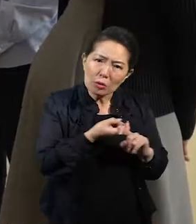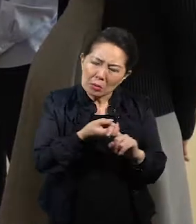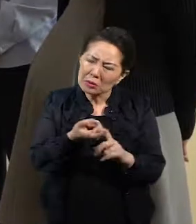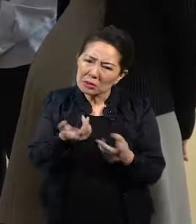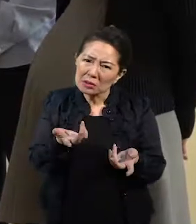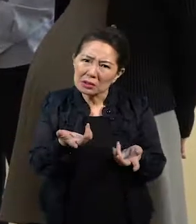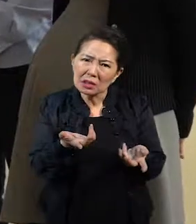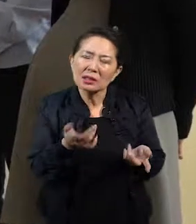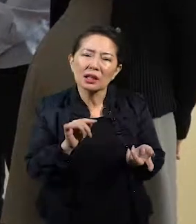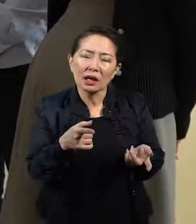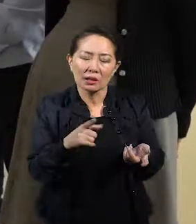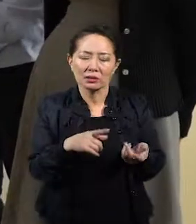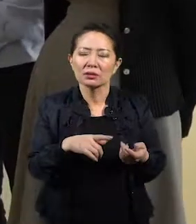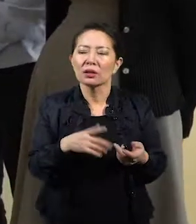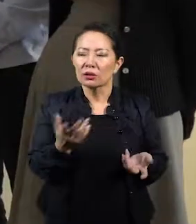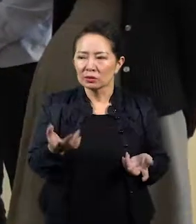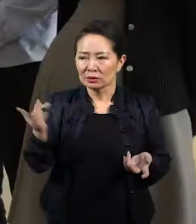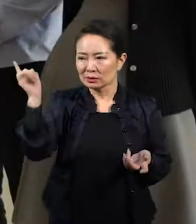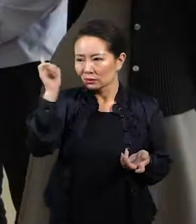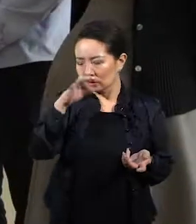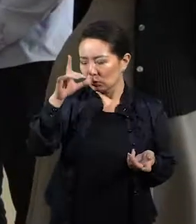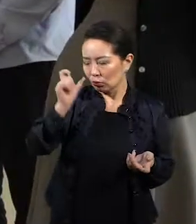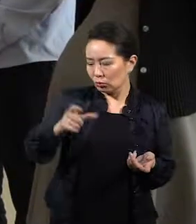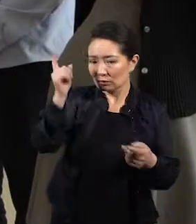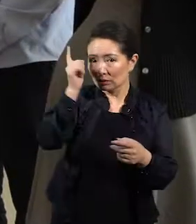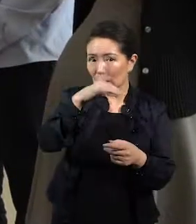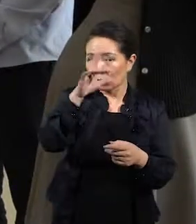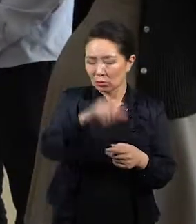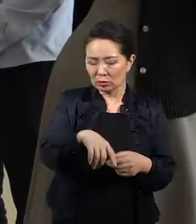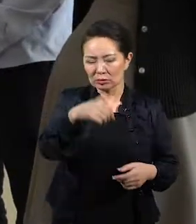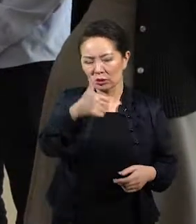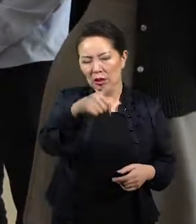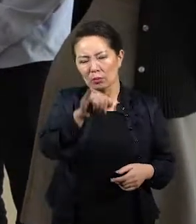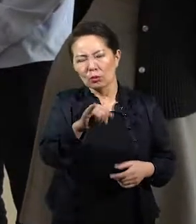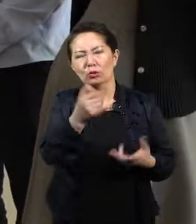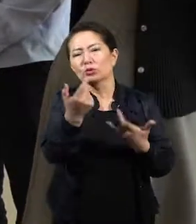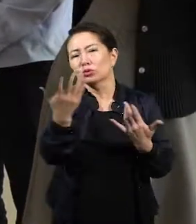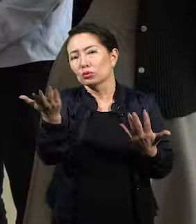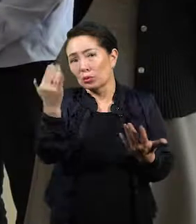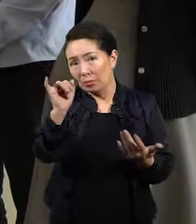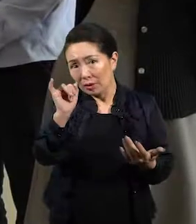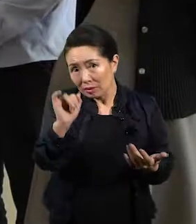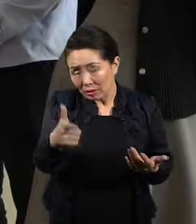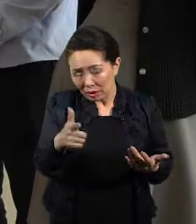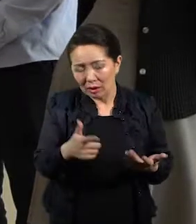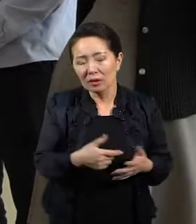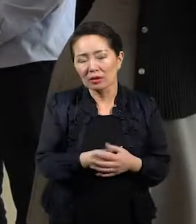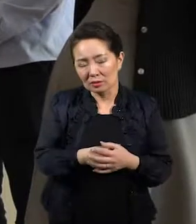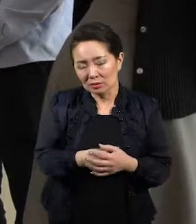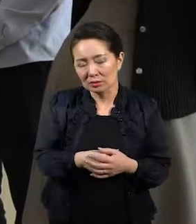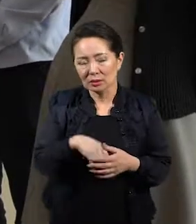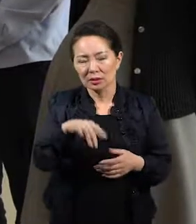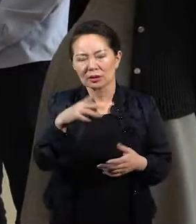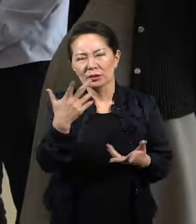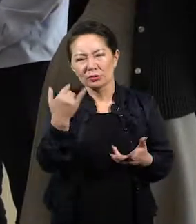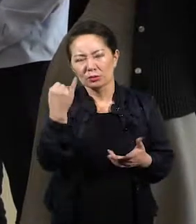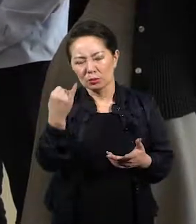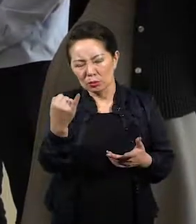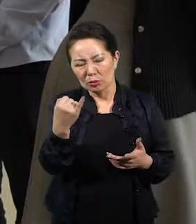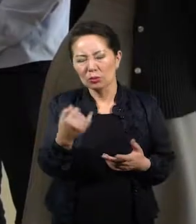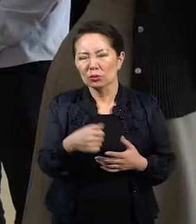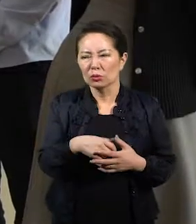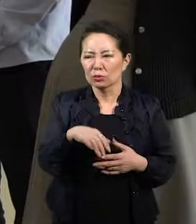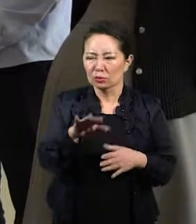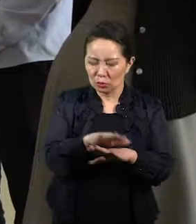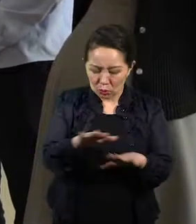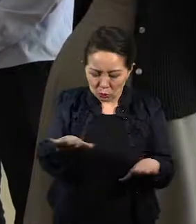юм? Юу нь бол танихгүй хүмүүс гэхэл одоо сайн муу хүмүүс зөндөл байгаа. Тэгэхээр хвчний ер нь бол муу хүмүүсийн бид нар ер нь